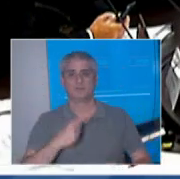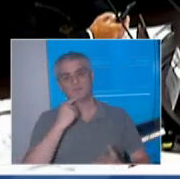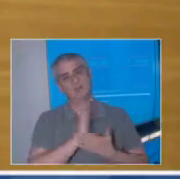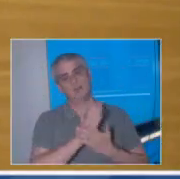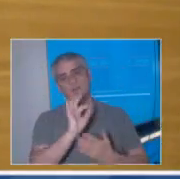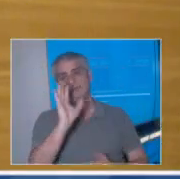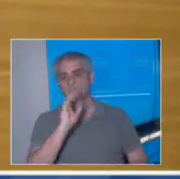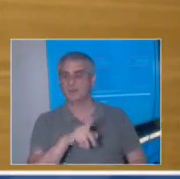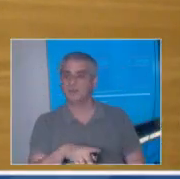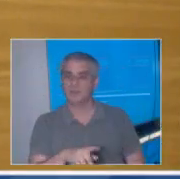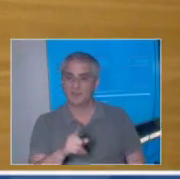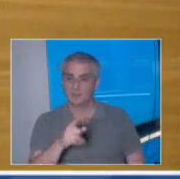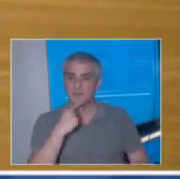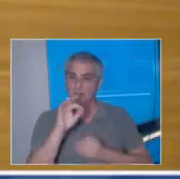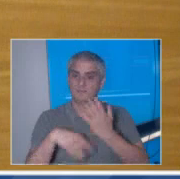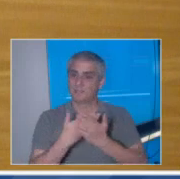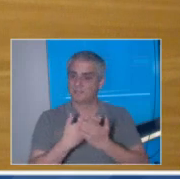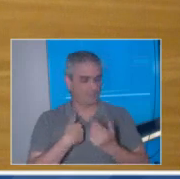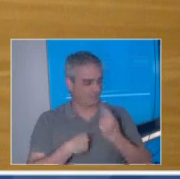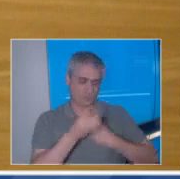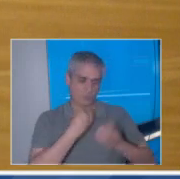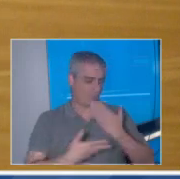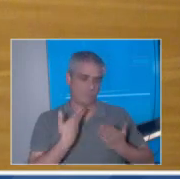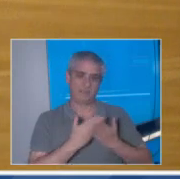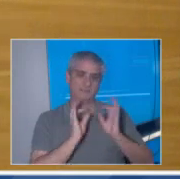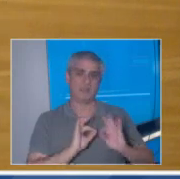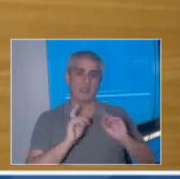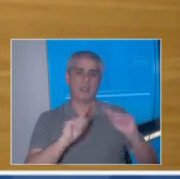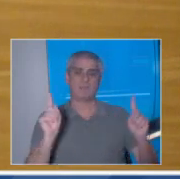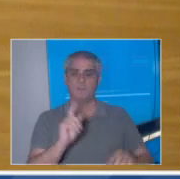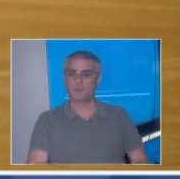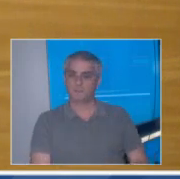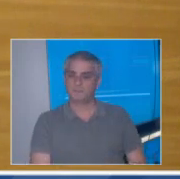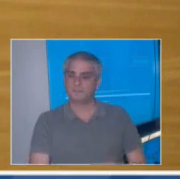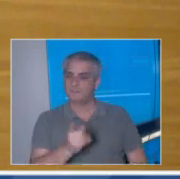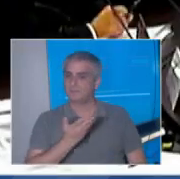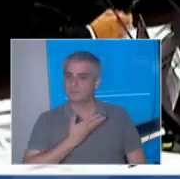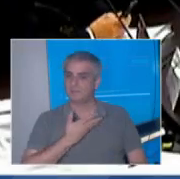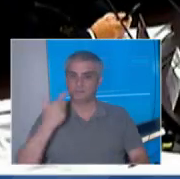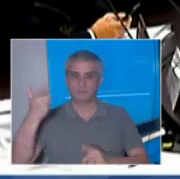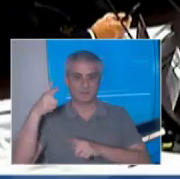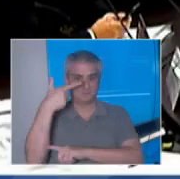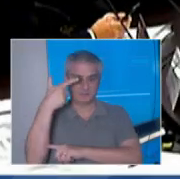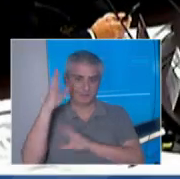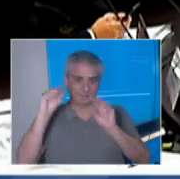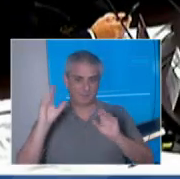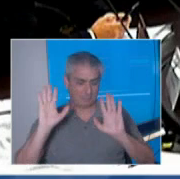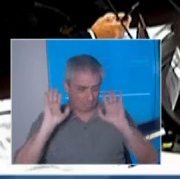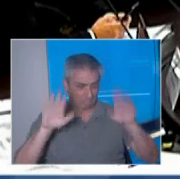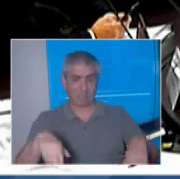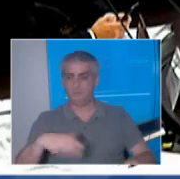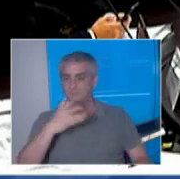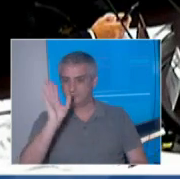ש... בחיי דינקום. מתייעצים איתכם, איתנו אף אחד לא מתייעץ. דוד קיבלנו את המצלמה בקטע הזה. בסדר,